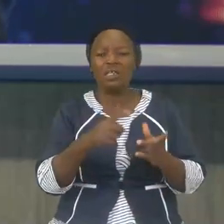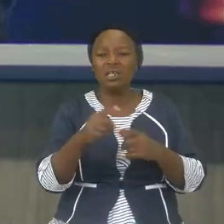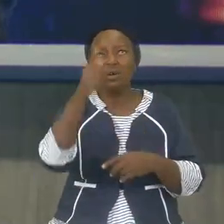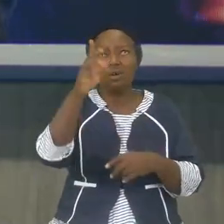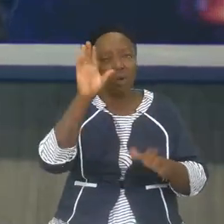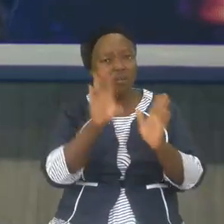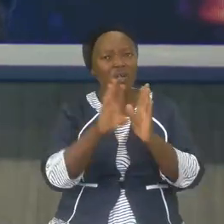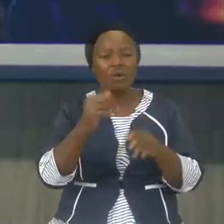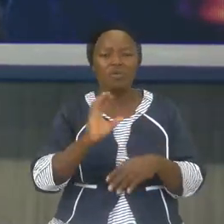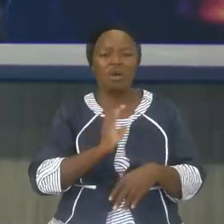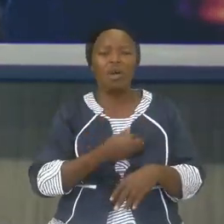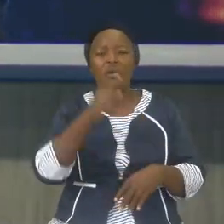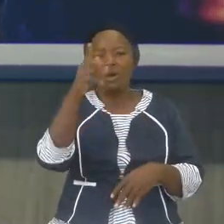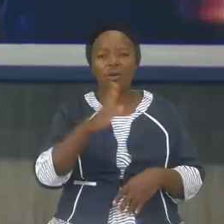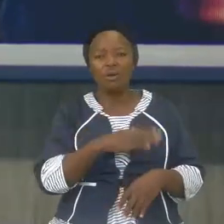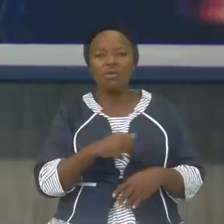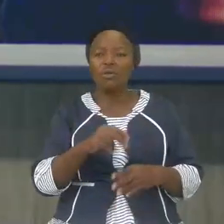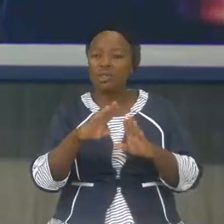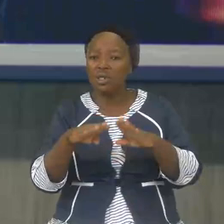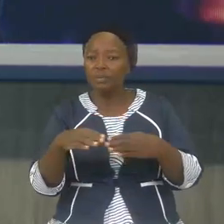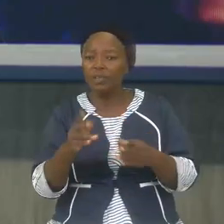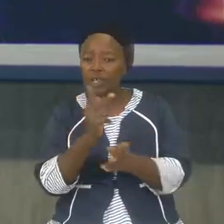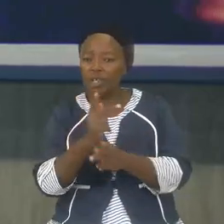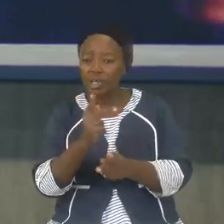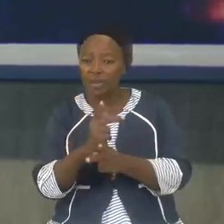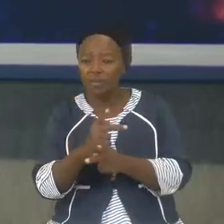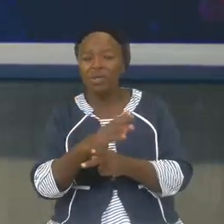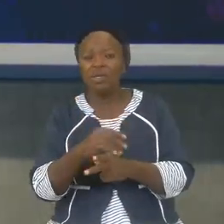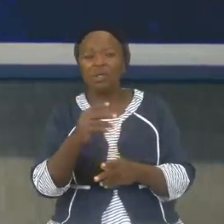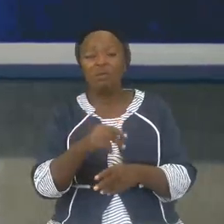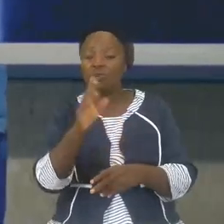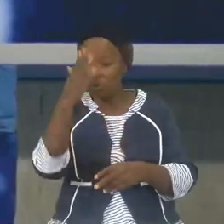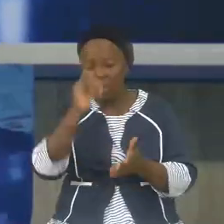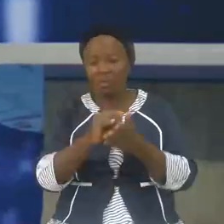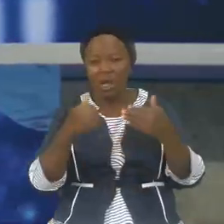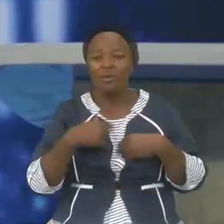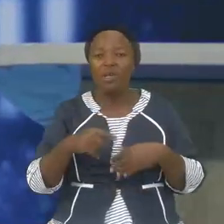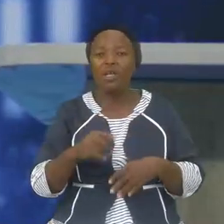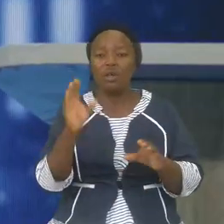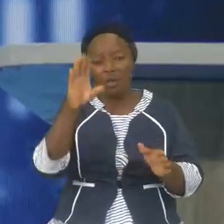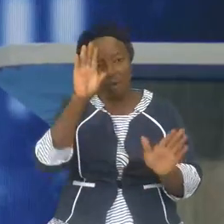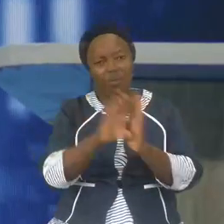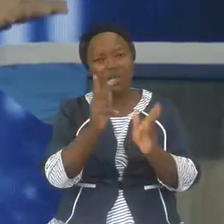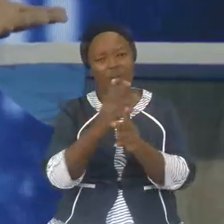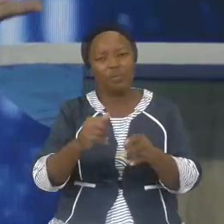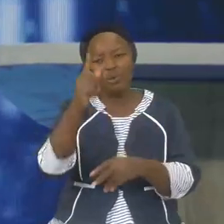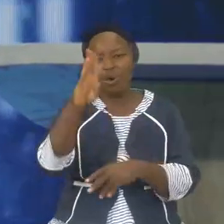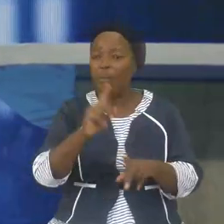d'alliance et l'alliance est le Dieu qui garde l'alliance. Mais il n'y a personne